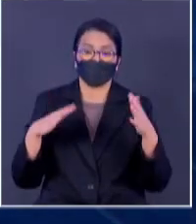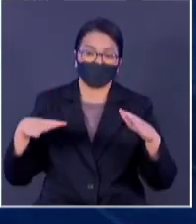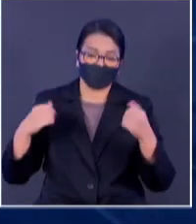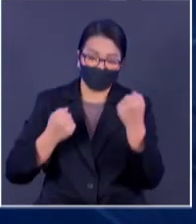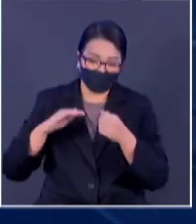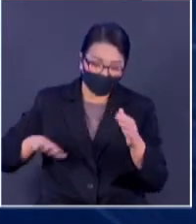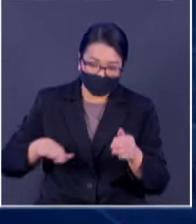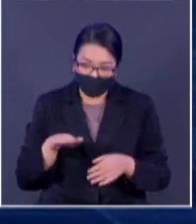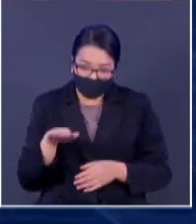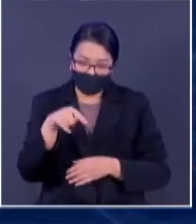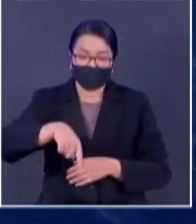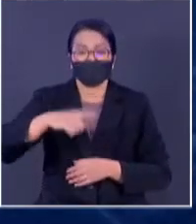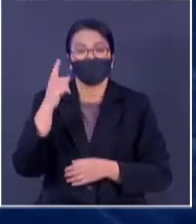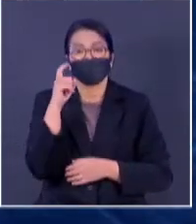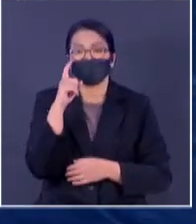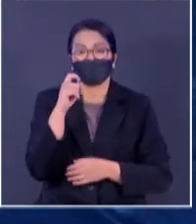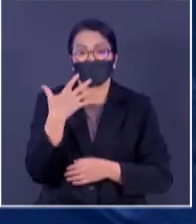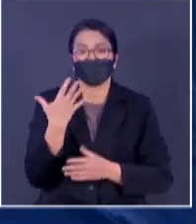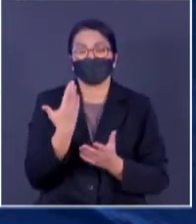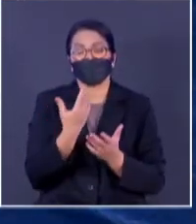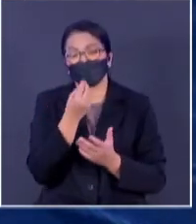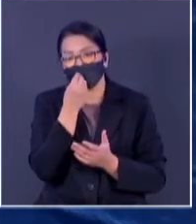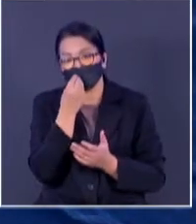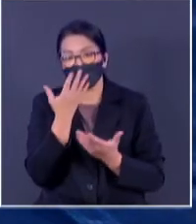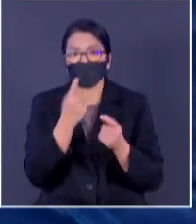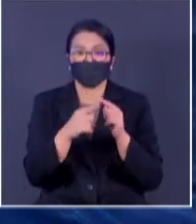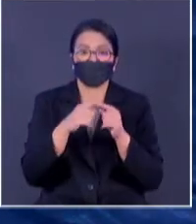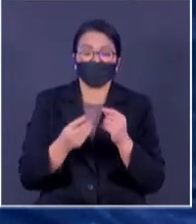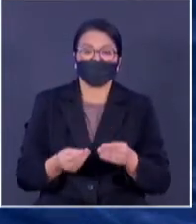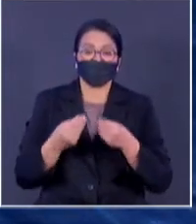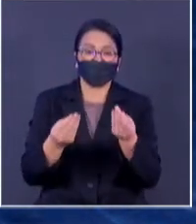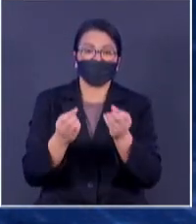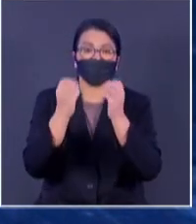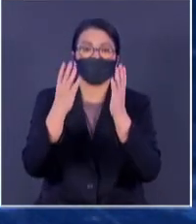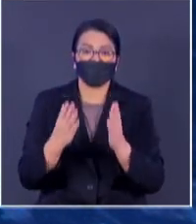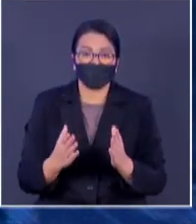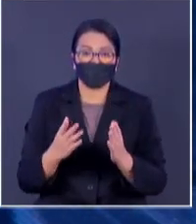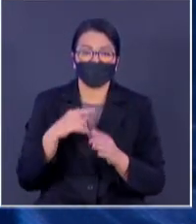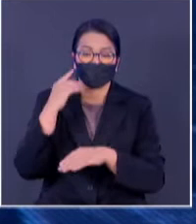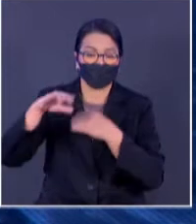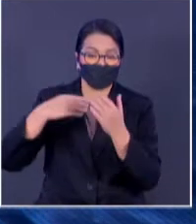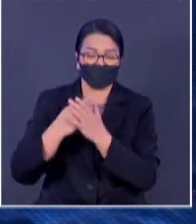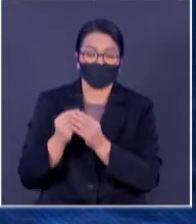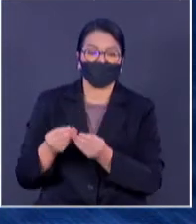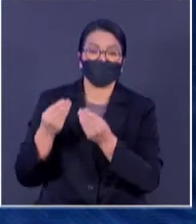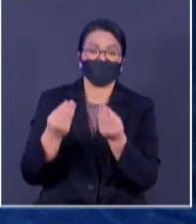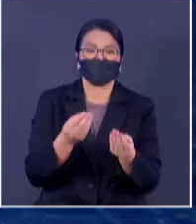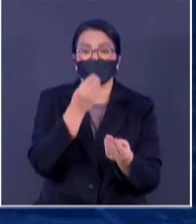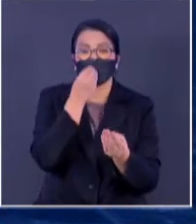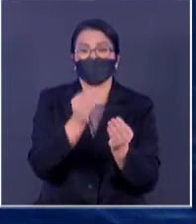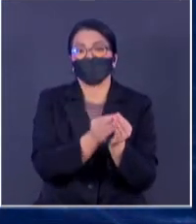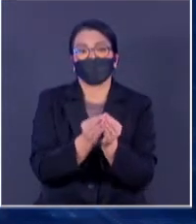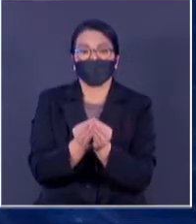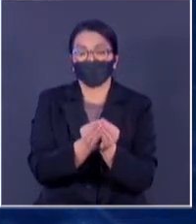ดอาหารแห้งเพื่อนำไปให้คุณครูนะคะหรือว่าตำรวจตะเวนชายแดนประกอบกันก็นำไปประกอบอาหารนะคะสิ่งของที่เขานำไปม